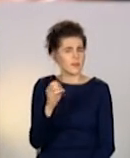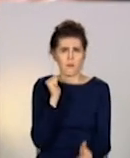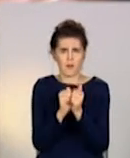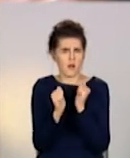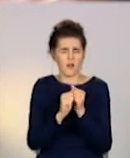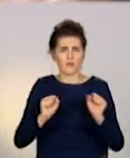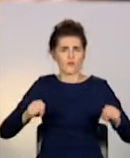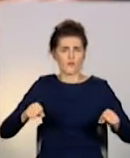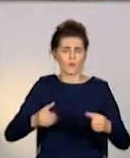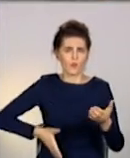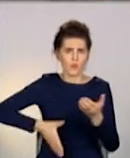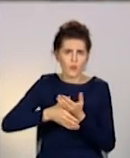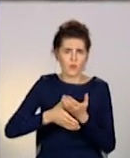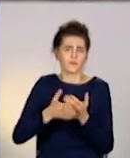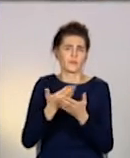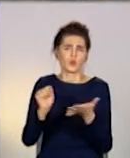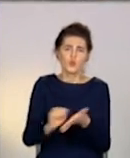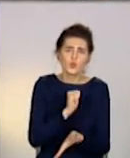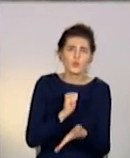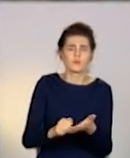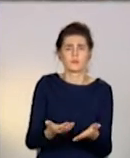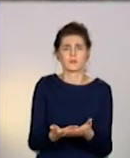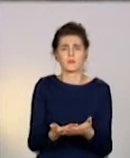надати відповідні документи.